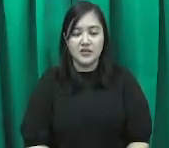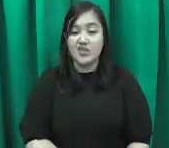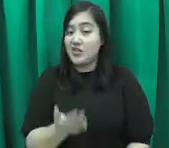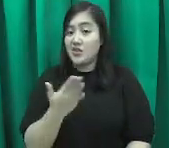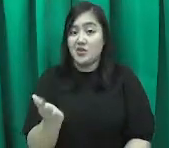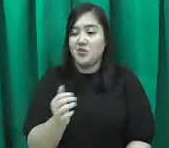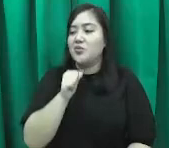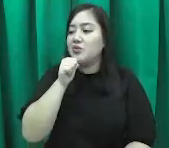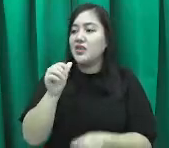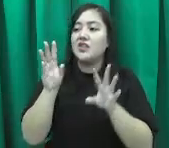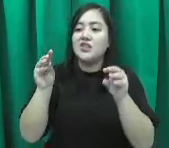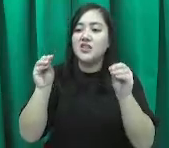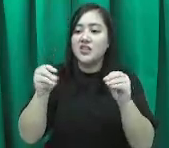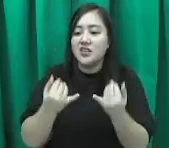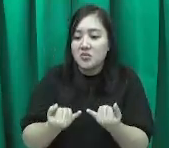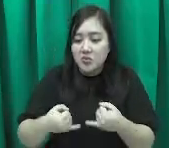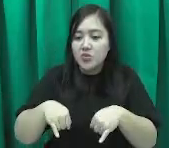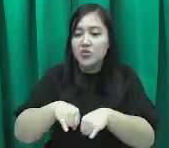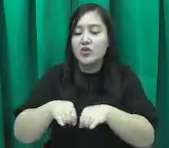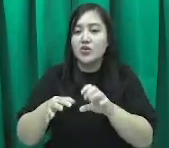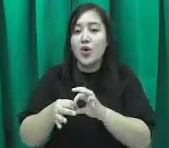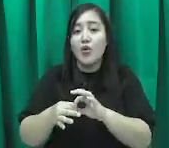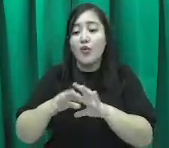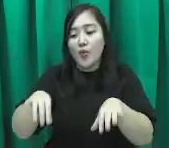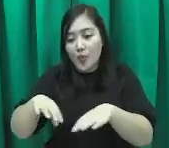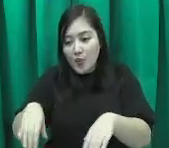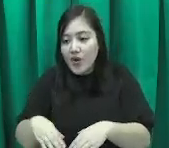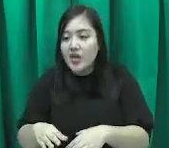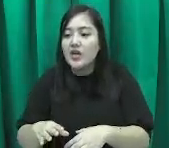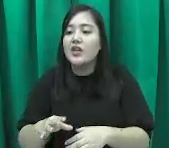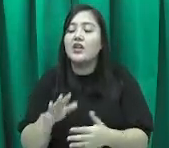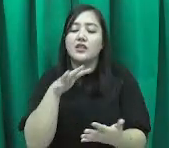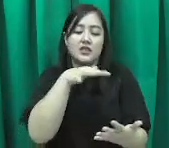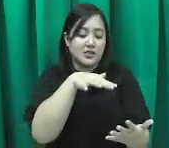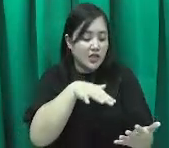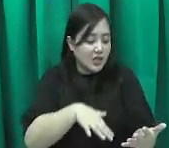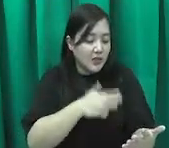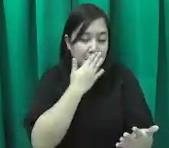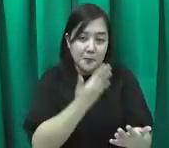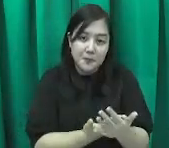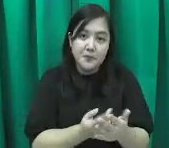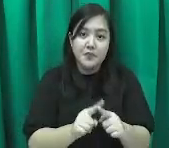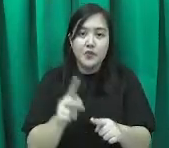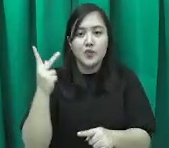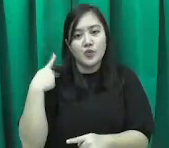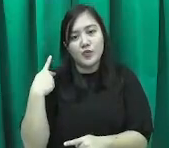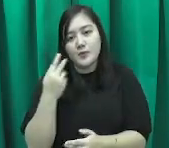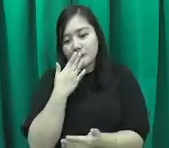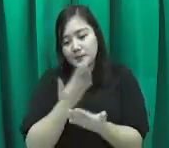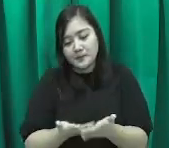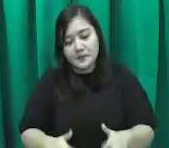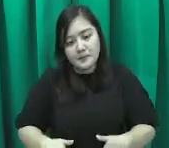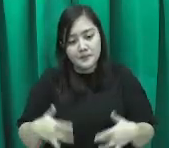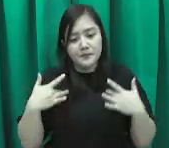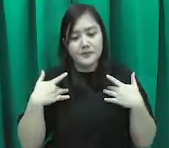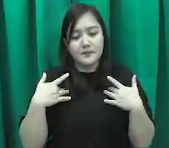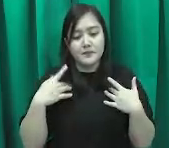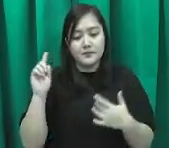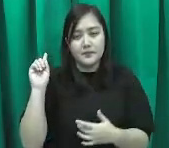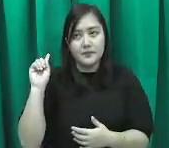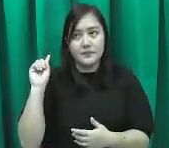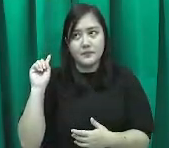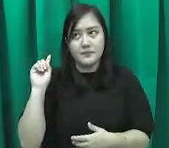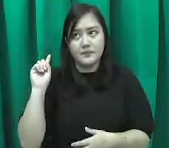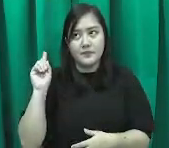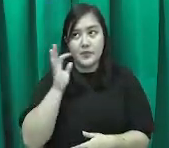importansya ng magtrabaho, mag-aral ng mabuti para umayos rin yung buhay niya pag ang lumaki siya. Alam niya lang, easy to get lahat ng pera. So